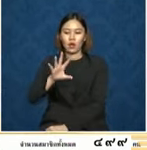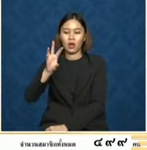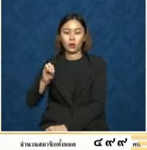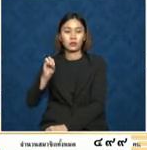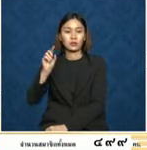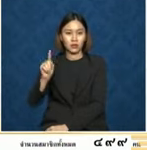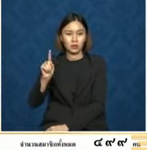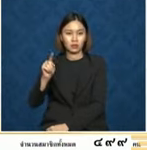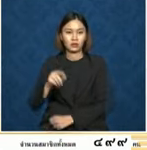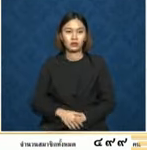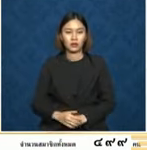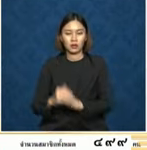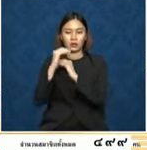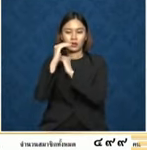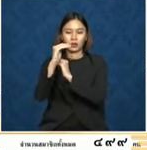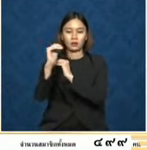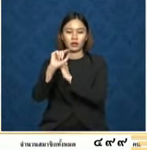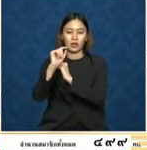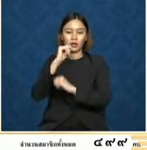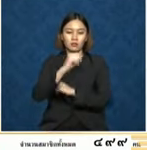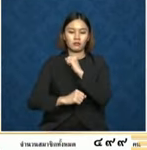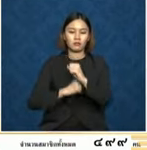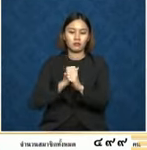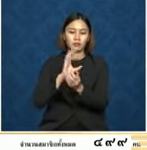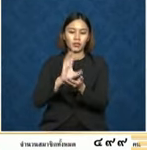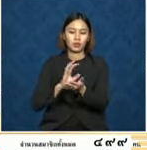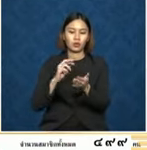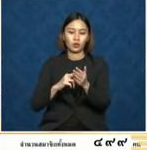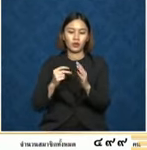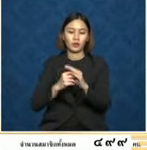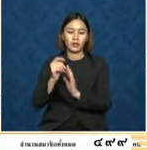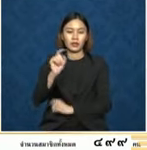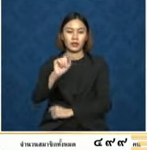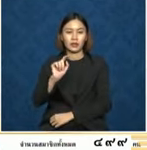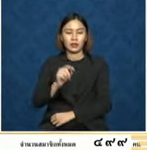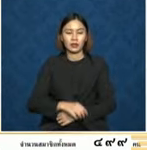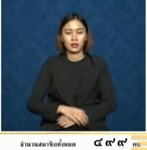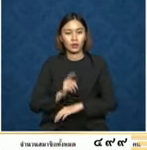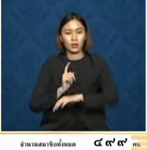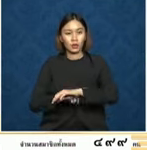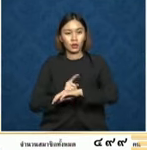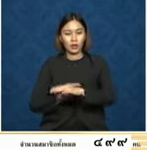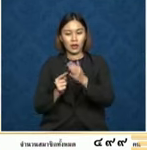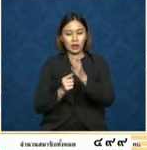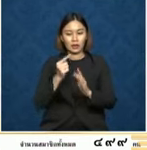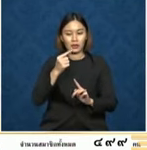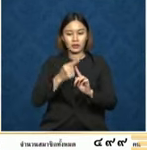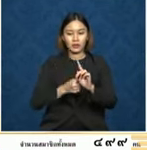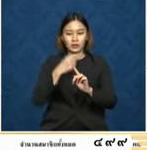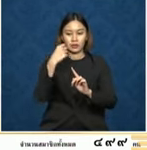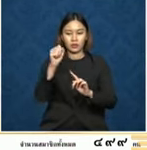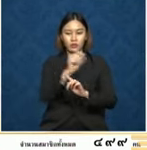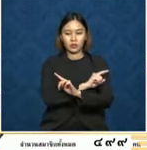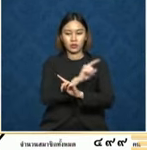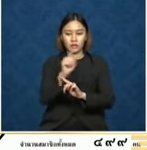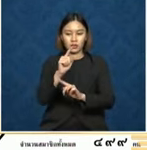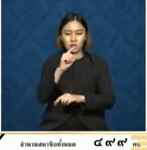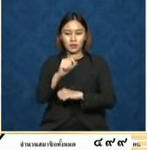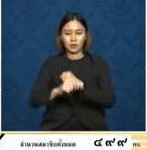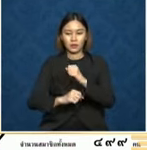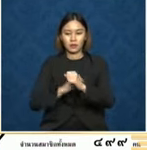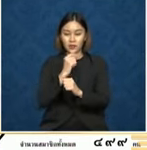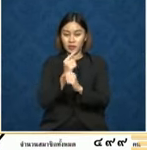2561กำหนดให้ปีงบประมาณหมายความว่าระยะเวลาตั้งแต่วันที่1ตุลาคมของ